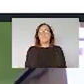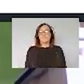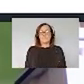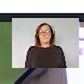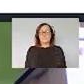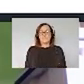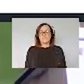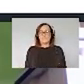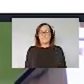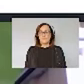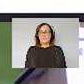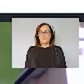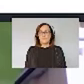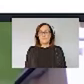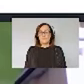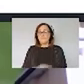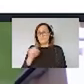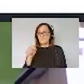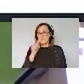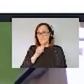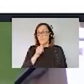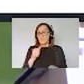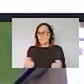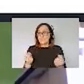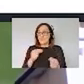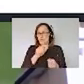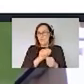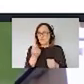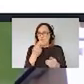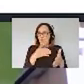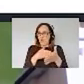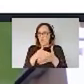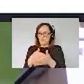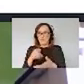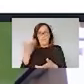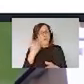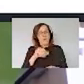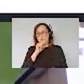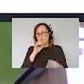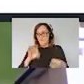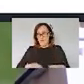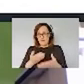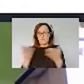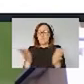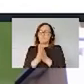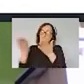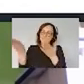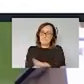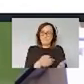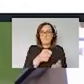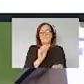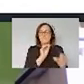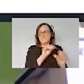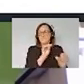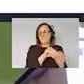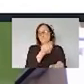dlatego że chcę, żebyście Państwo też sobie spróbowali, tu też będziemy mieli pewne ograniczenia, a jest Państwa bardzo dużo. Zapraszam w takim razie, Państwo będą dołączali,